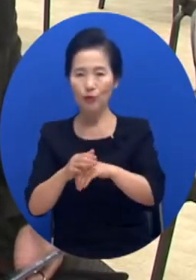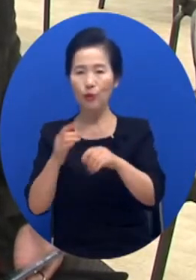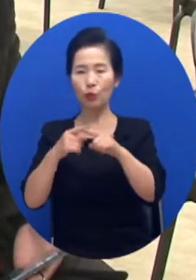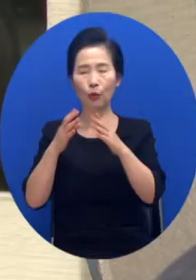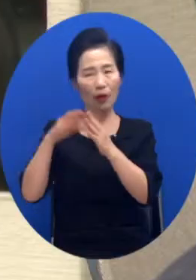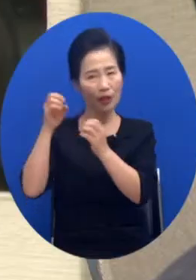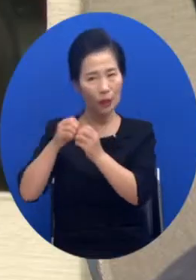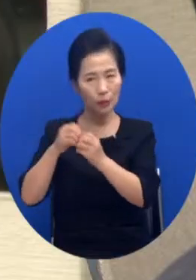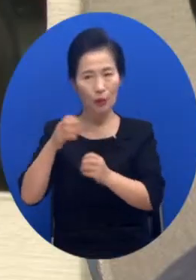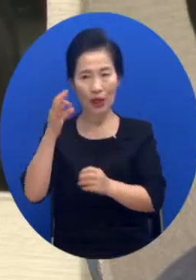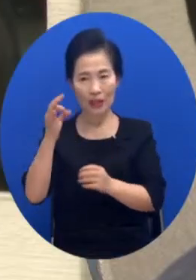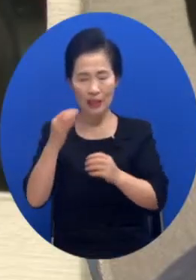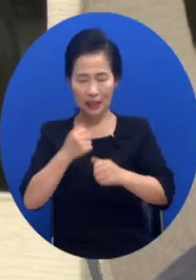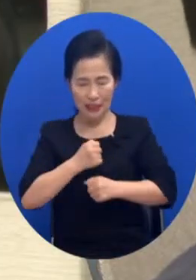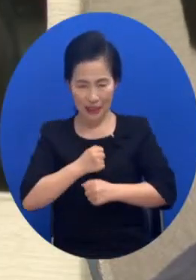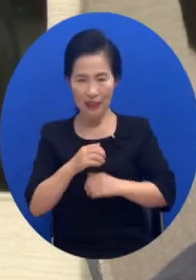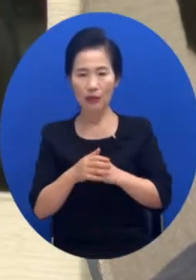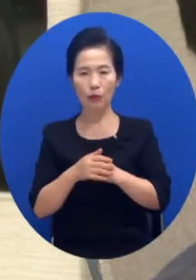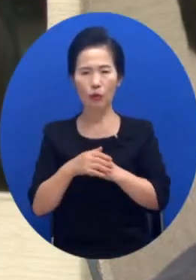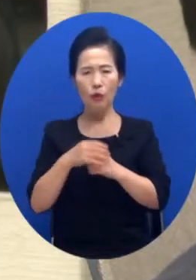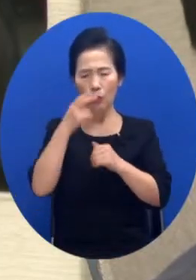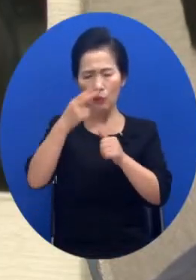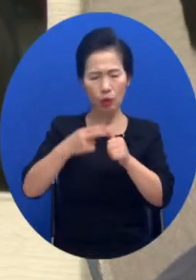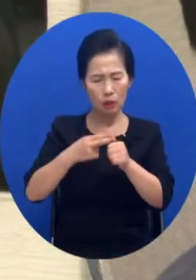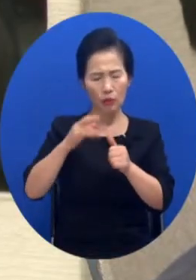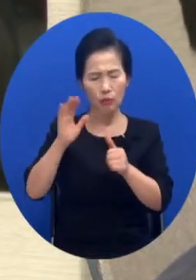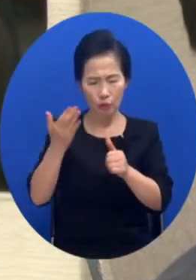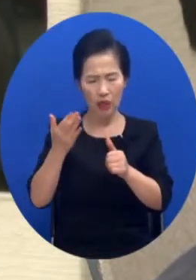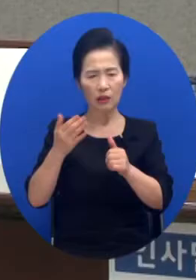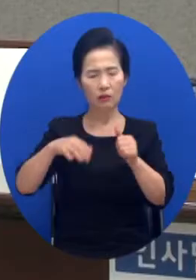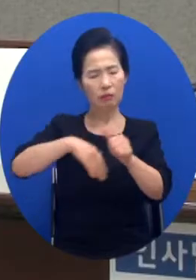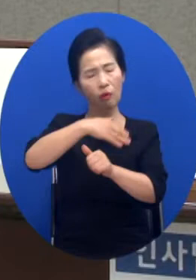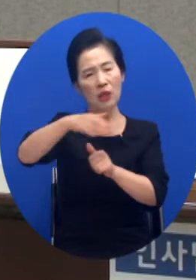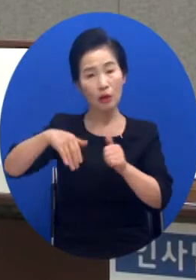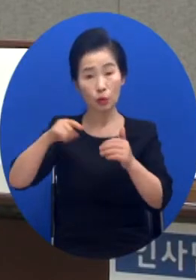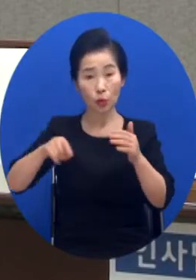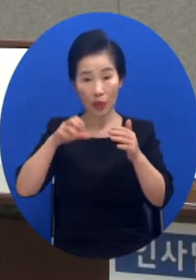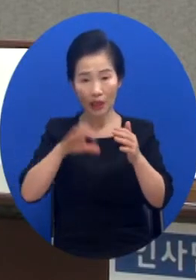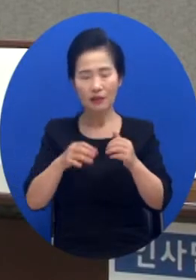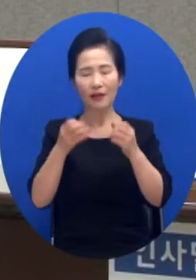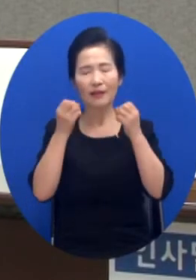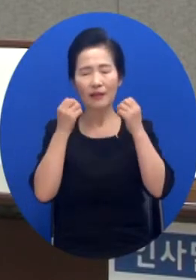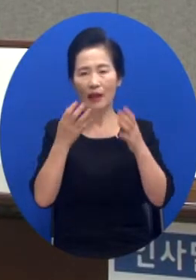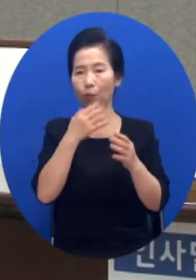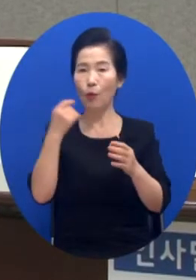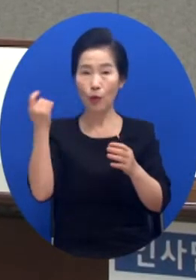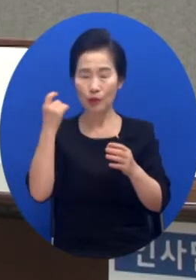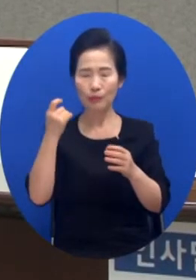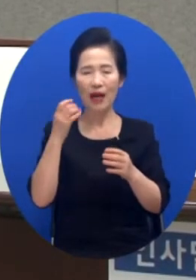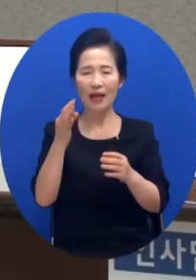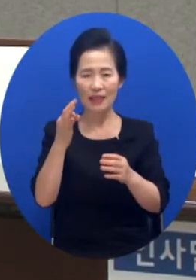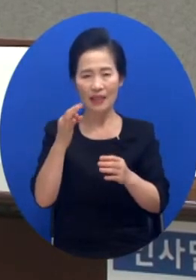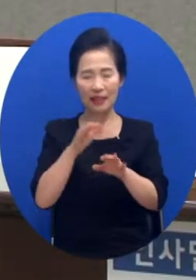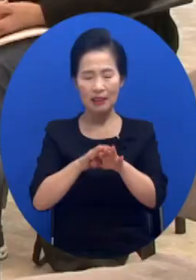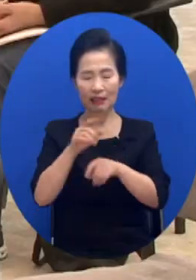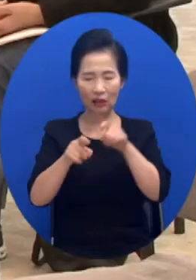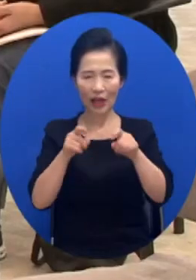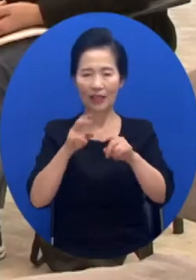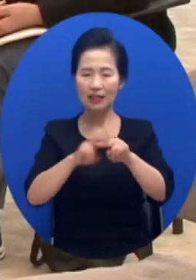지키고 도전적인 변화 요구가 환경 속에서 새로운 복음적 가치를 실현하는 자리가 되길 바란다 고